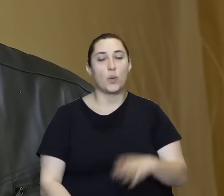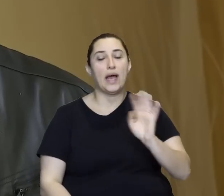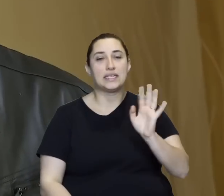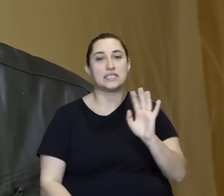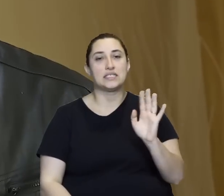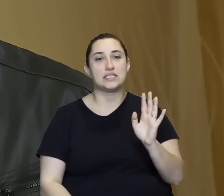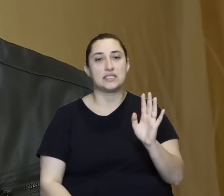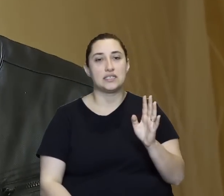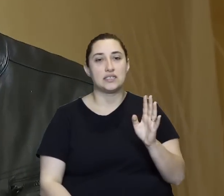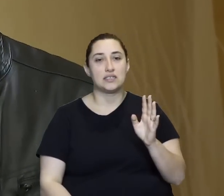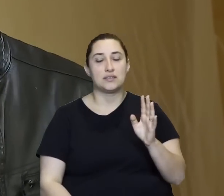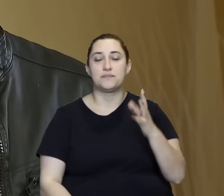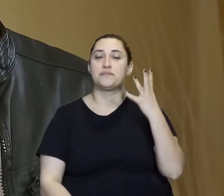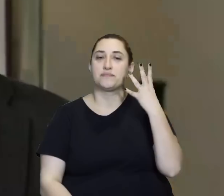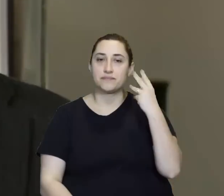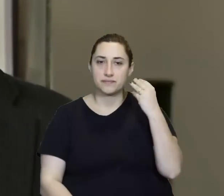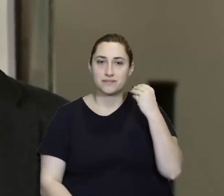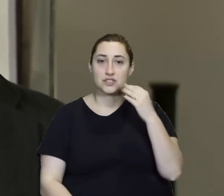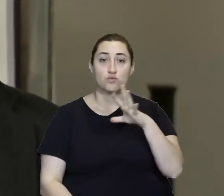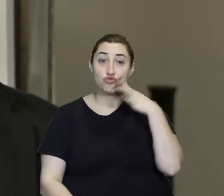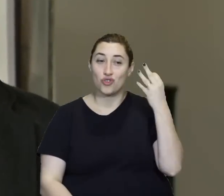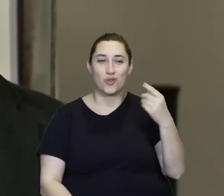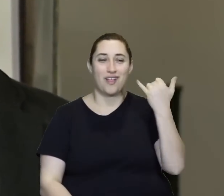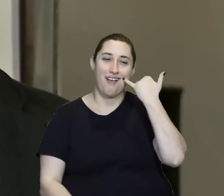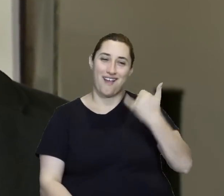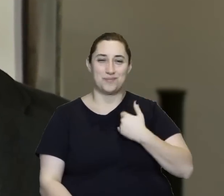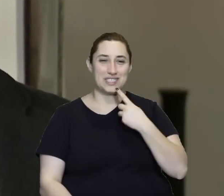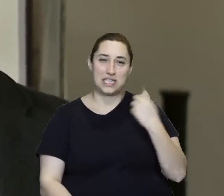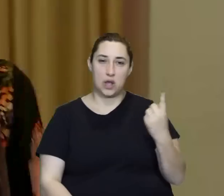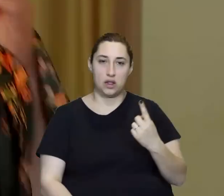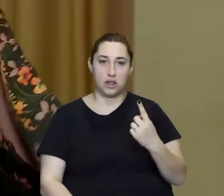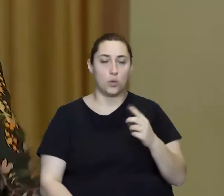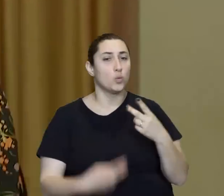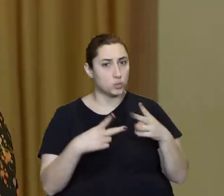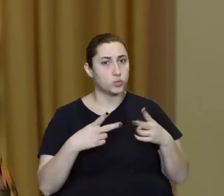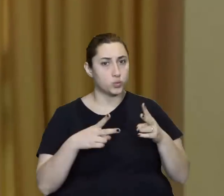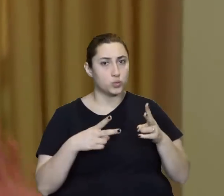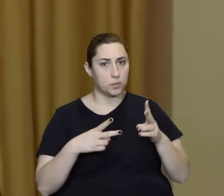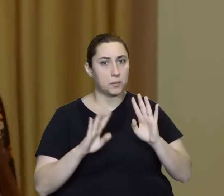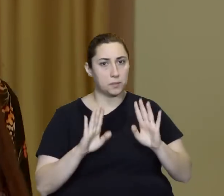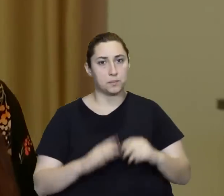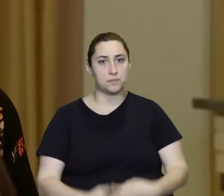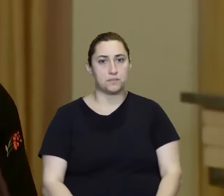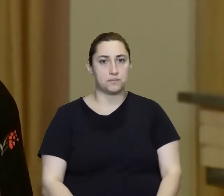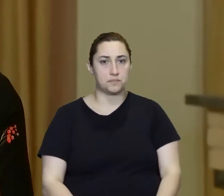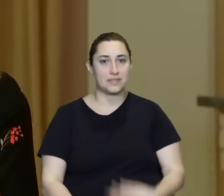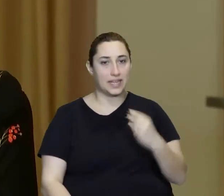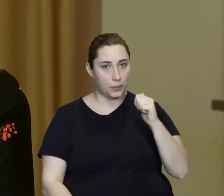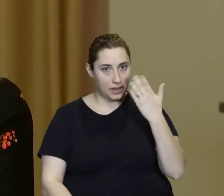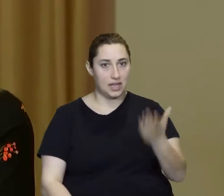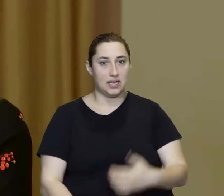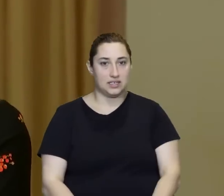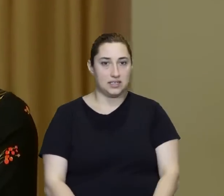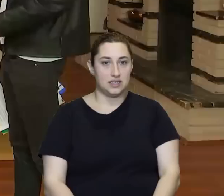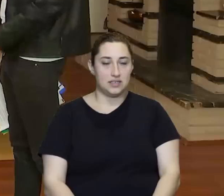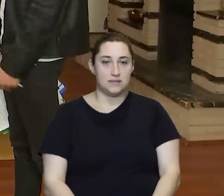hayır. Anladım. Ya müsait olunca beni aramasını söyler misin? Olur. Tamam. İyi günler.